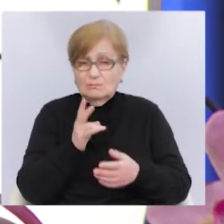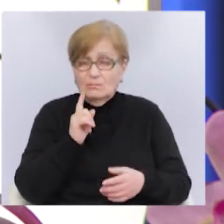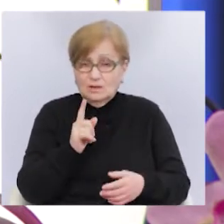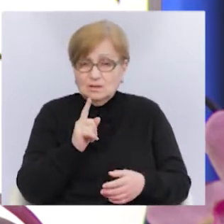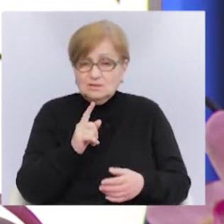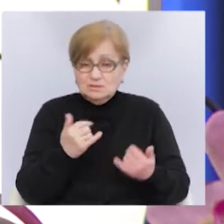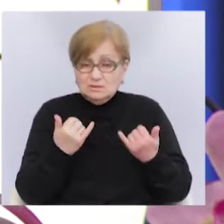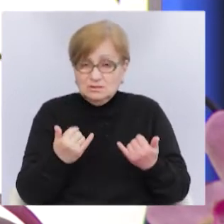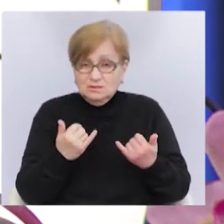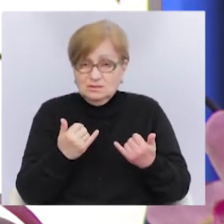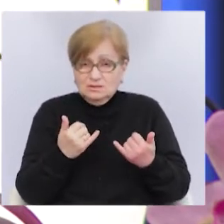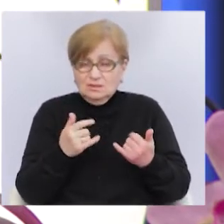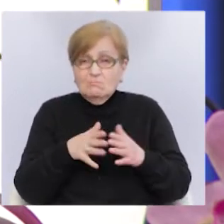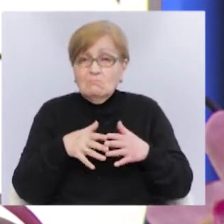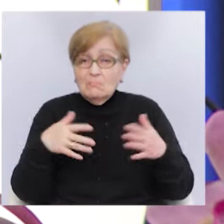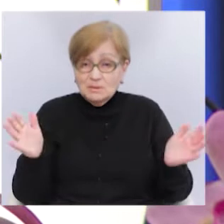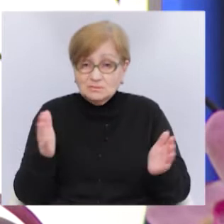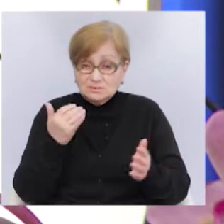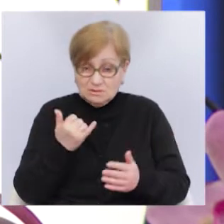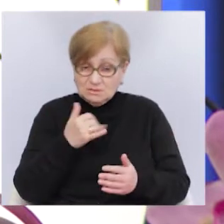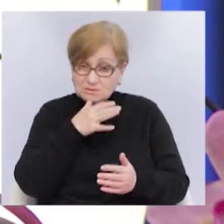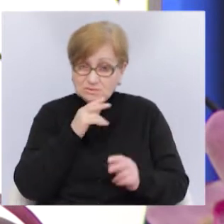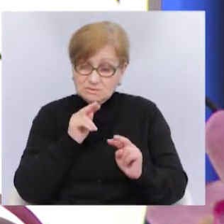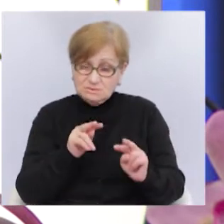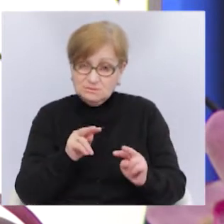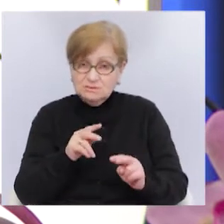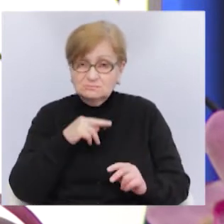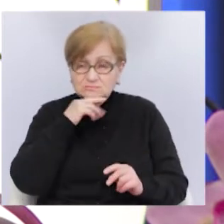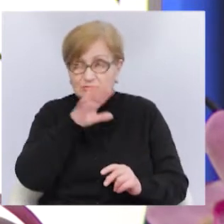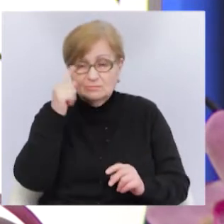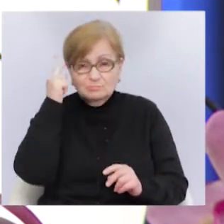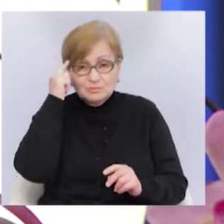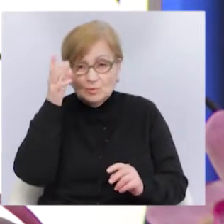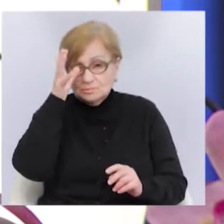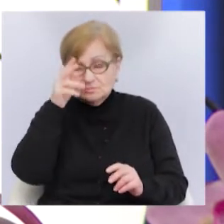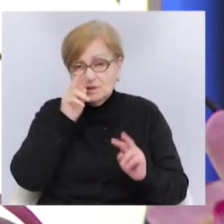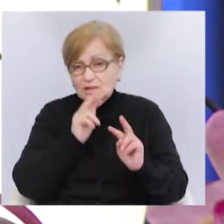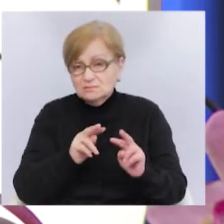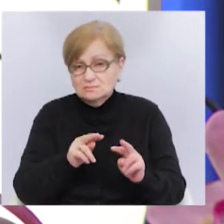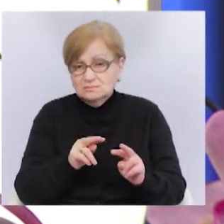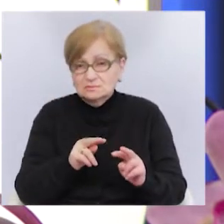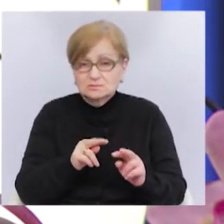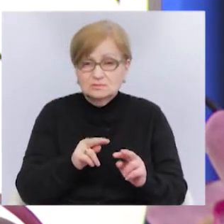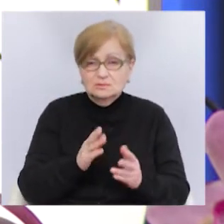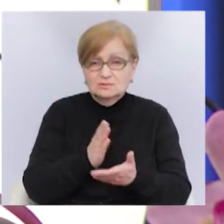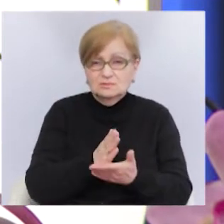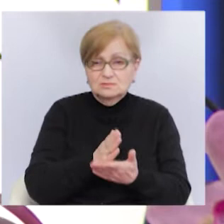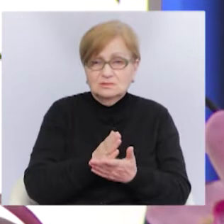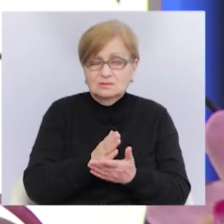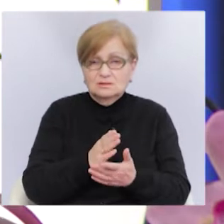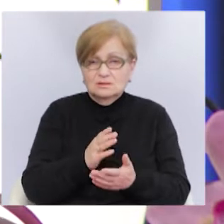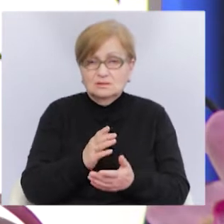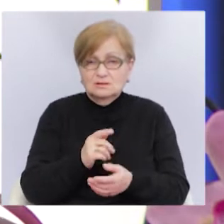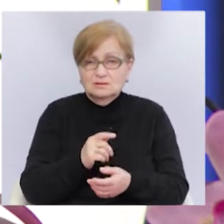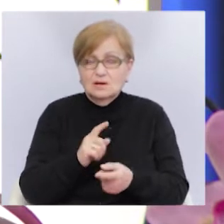მაგრამ ეხლა ამაზე მეტად მნიშვნელოვანი, რასაც ფიქრობენ და რასაც აკვირდებიან, არის სწორედ აი